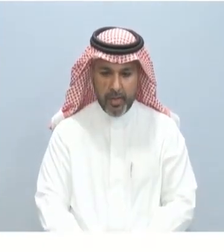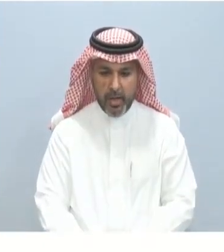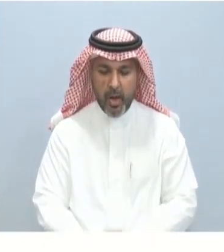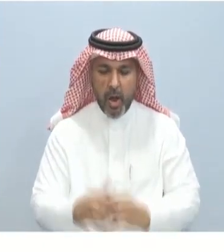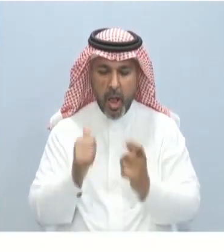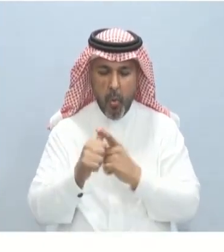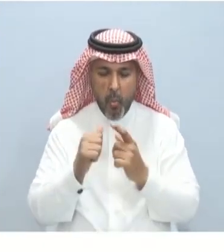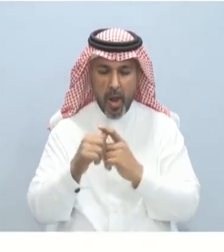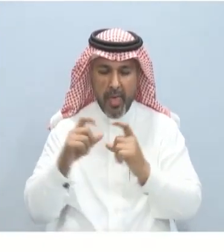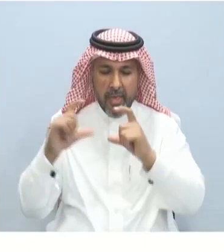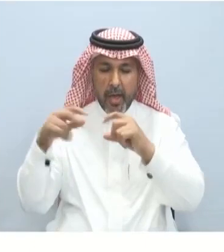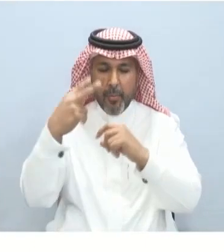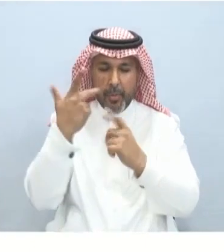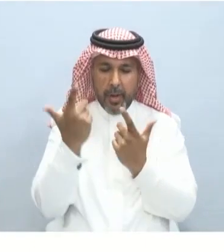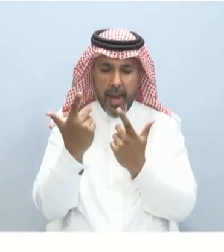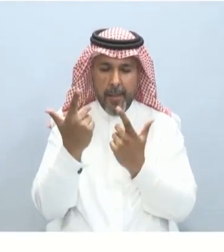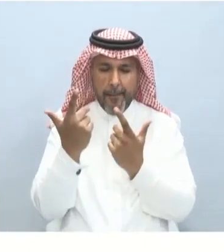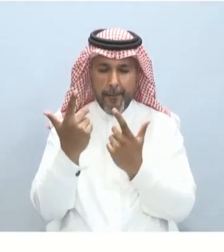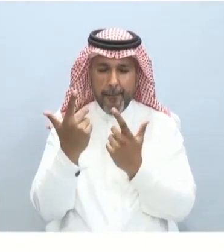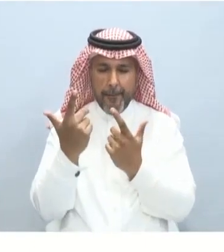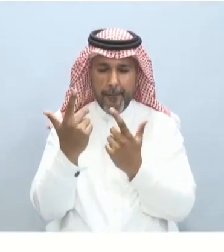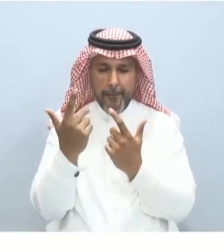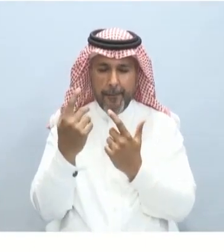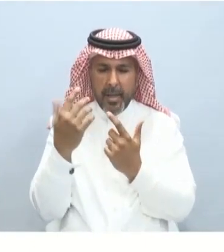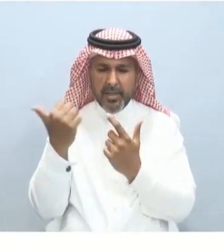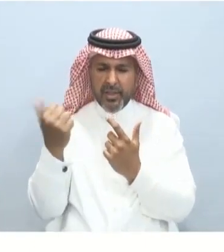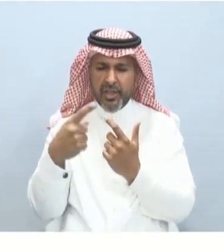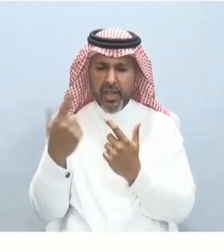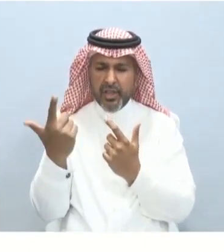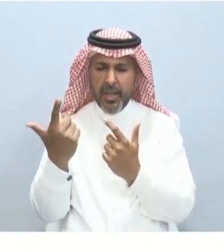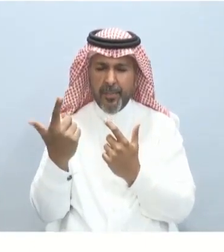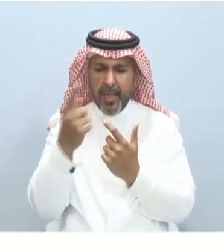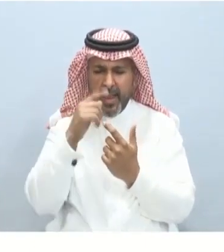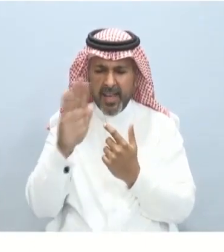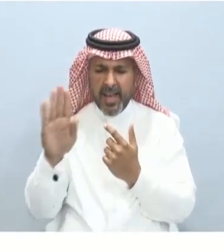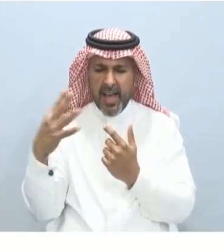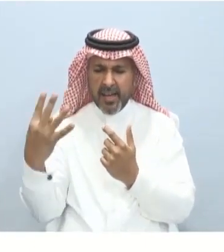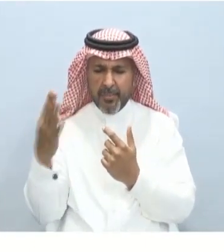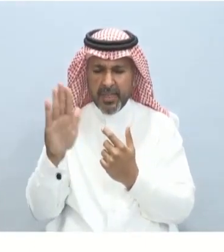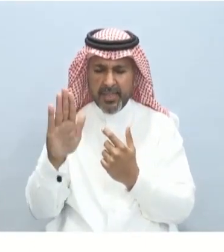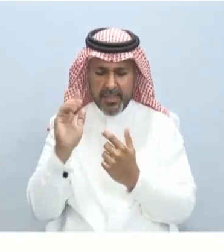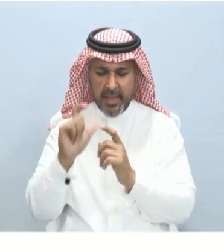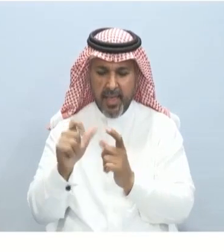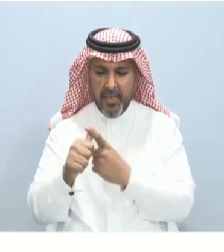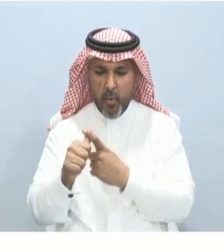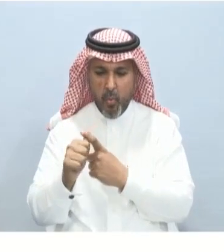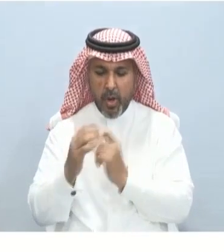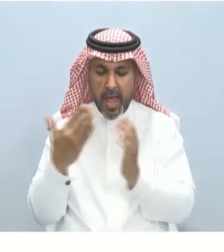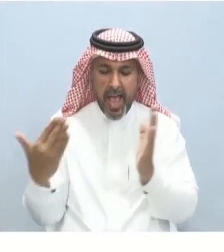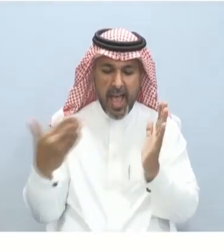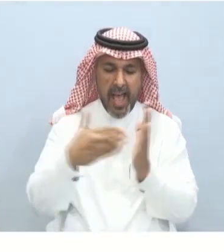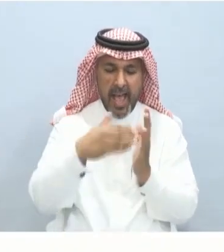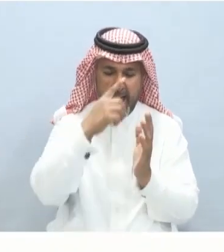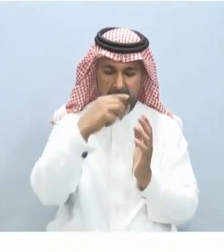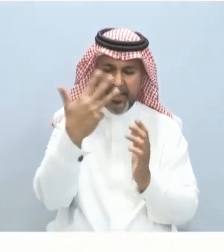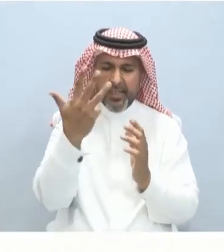الحد الاول مربع هنا 16 سين تربيع هي مربع للاربعه سين اذا هذا الشرط الاول